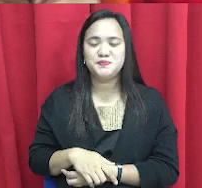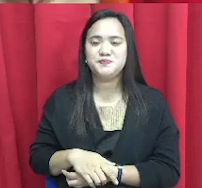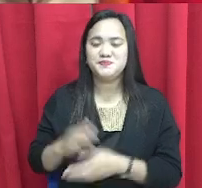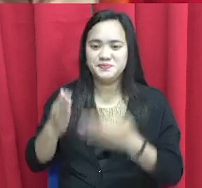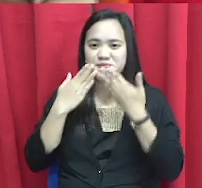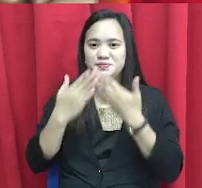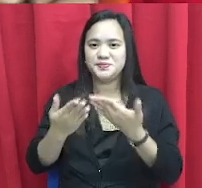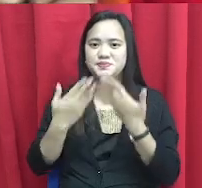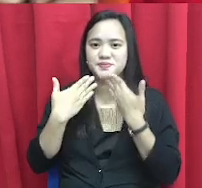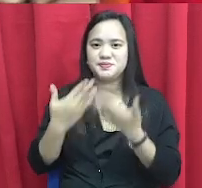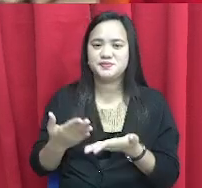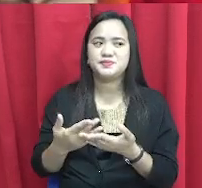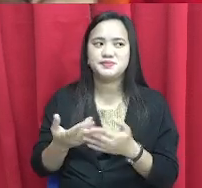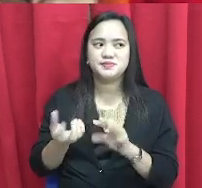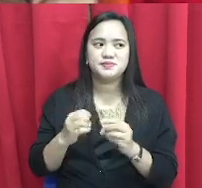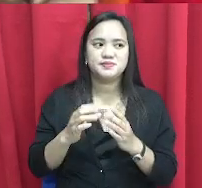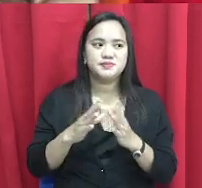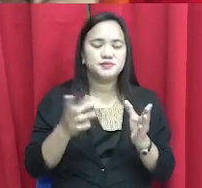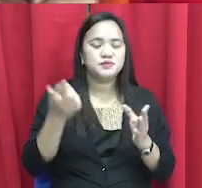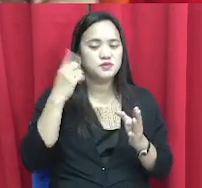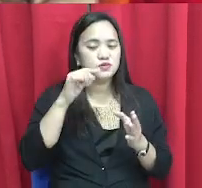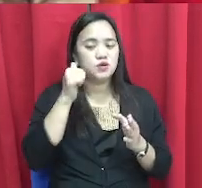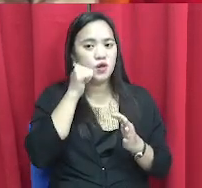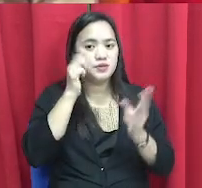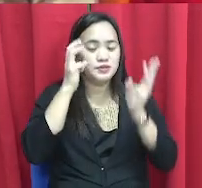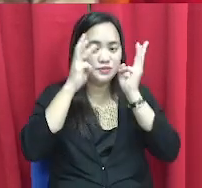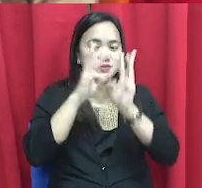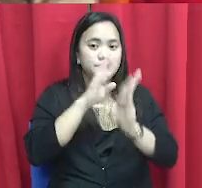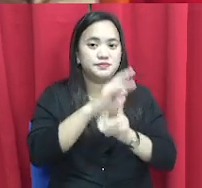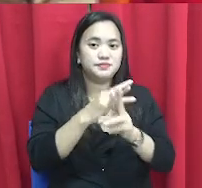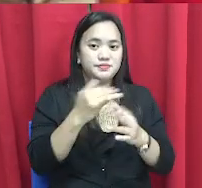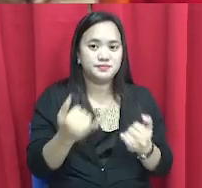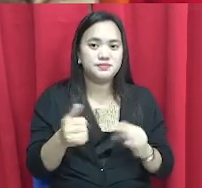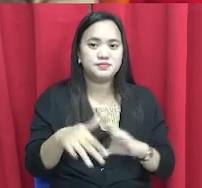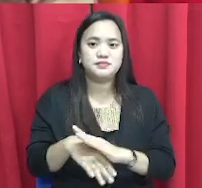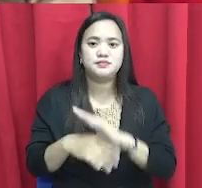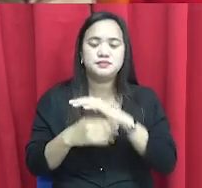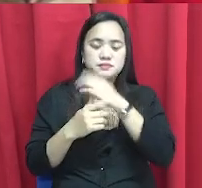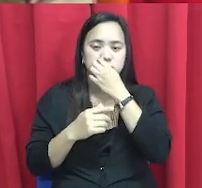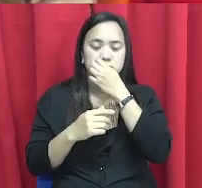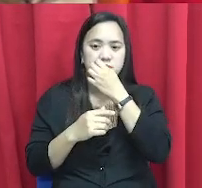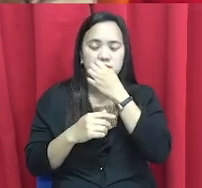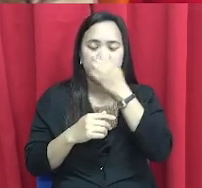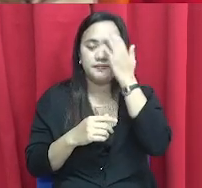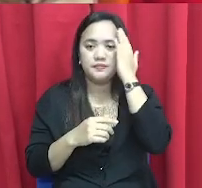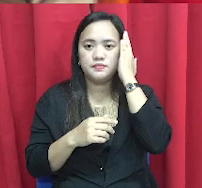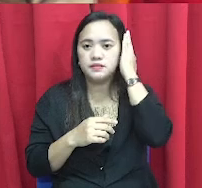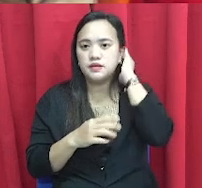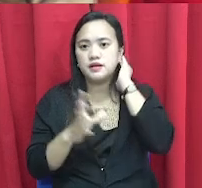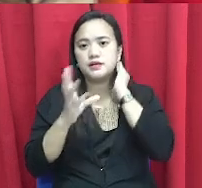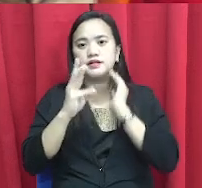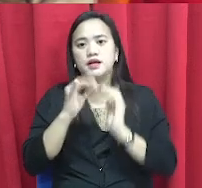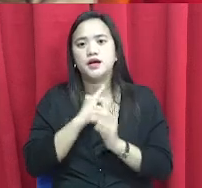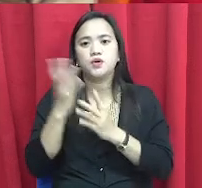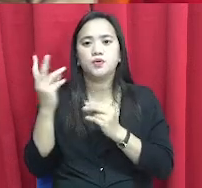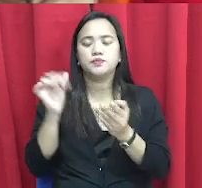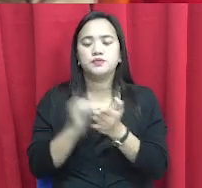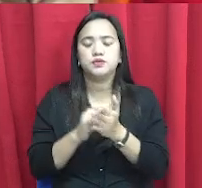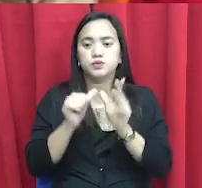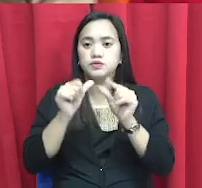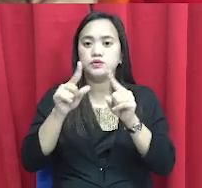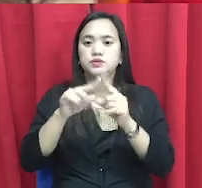nagpapasalamat mga kapatid sa inyo pong walang samang pagsubaybay sa atin pong ah programa at patuloy po tayong matuto